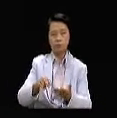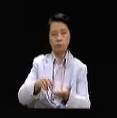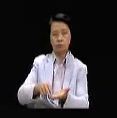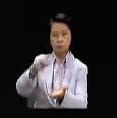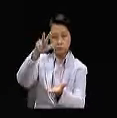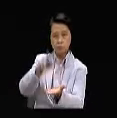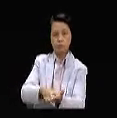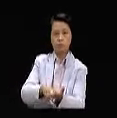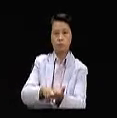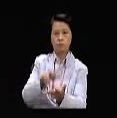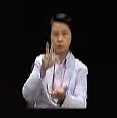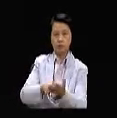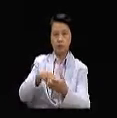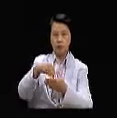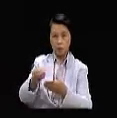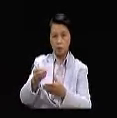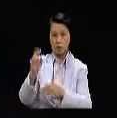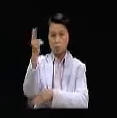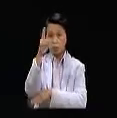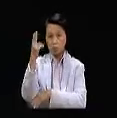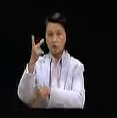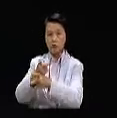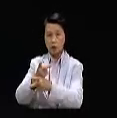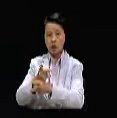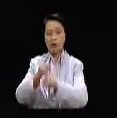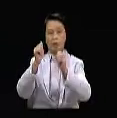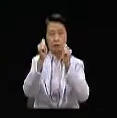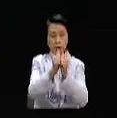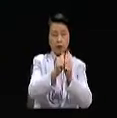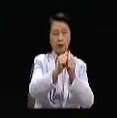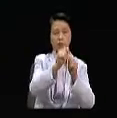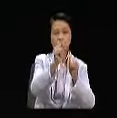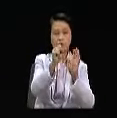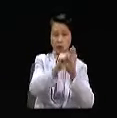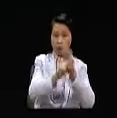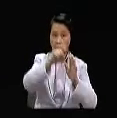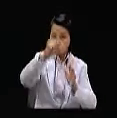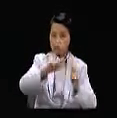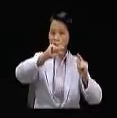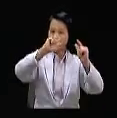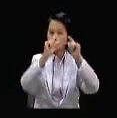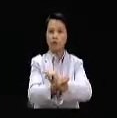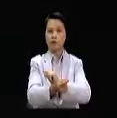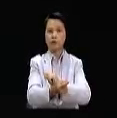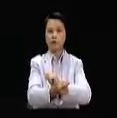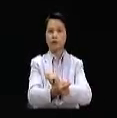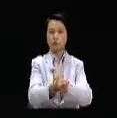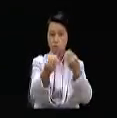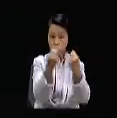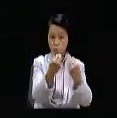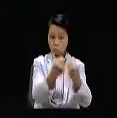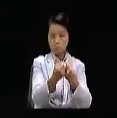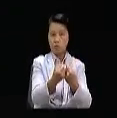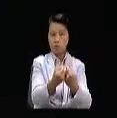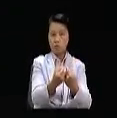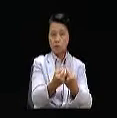nah udah gadget keluar tadi empat tapi dengan caranya digantikan dengan nah jumlah harta